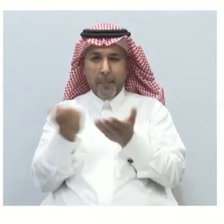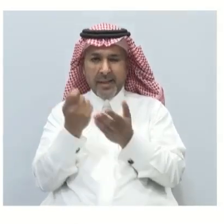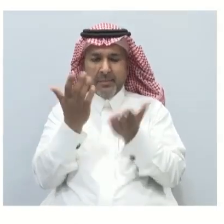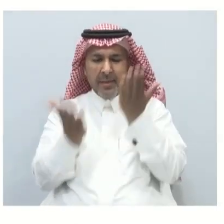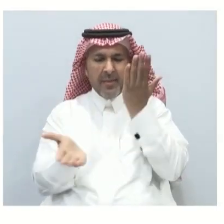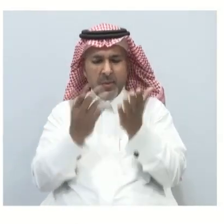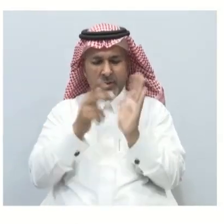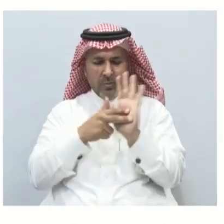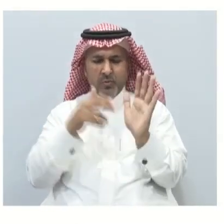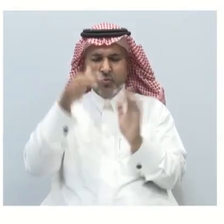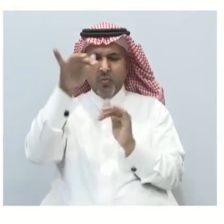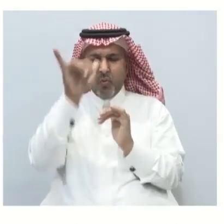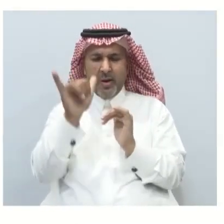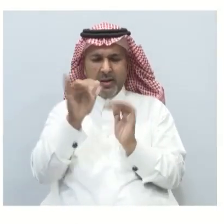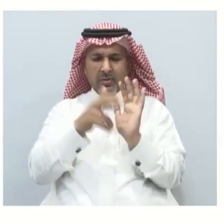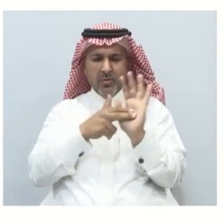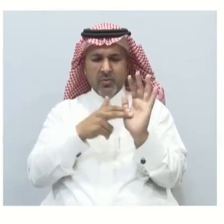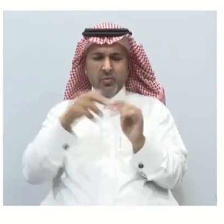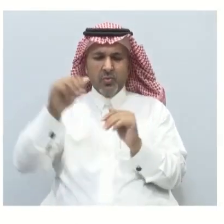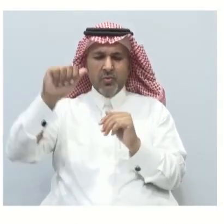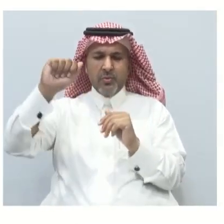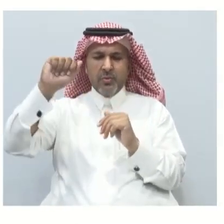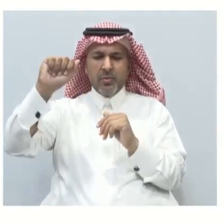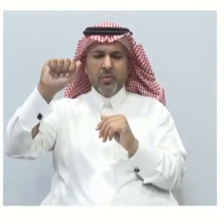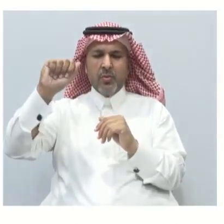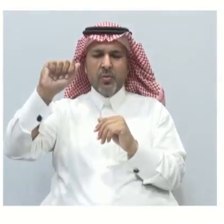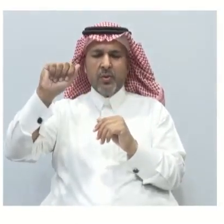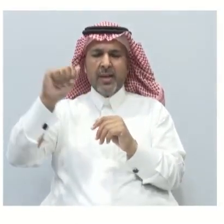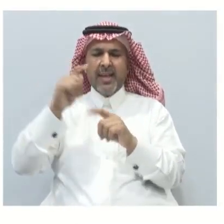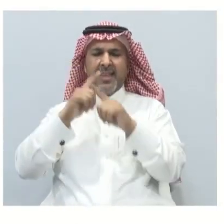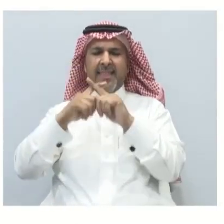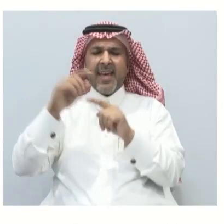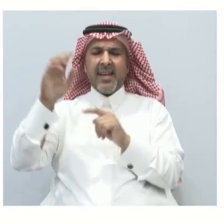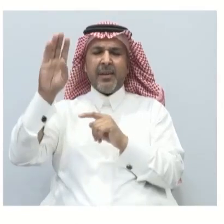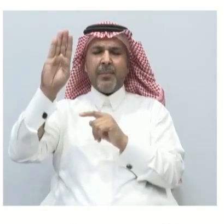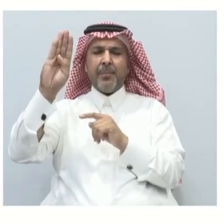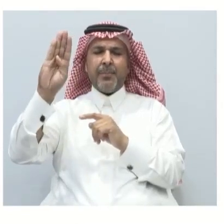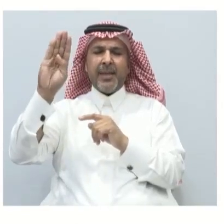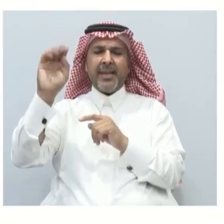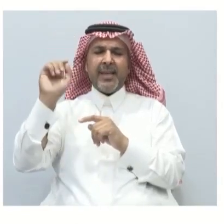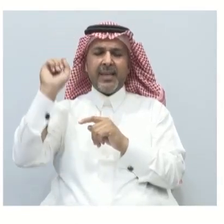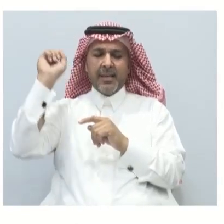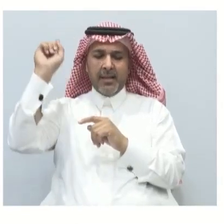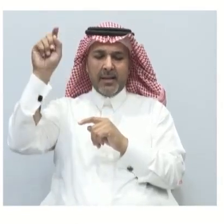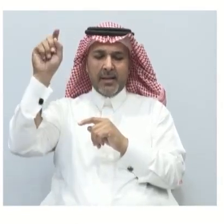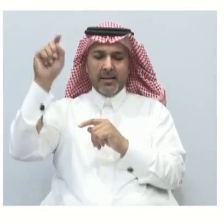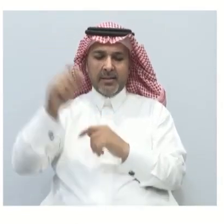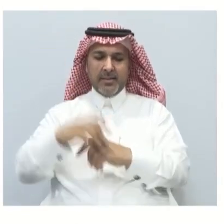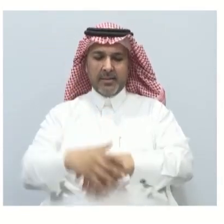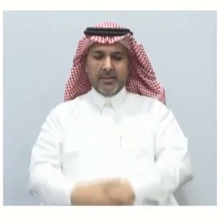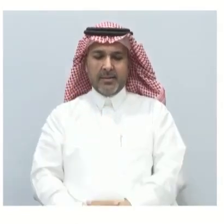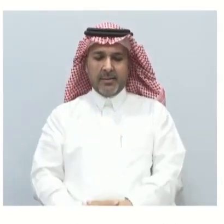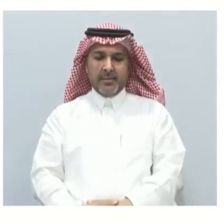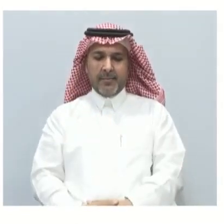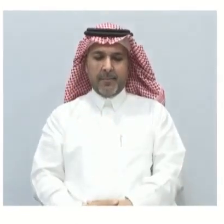واي تساوي اي في بي اكس الواي صارت 23000 خليه